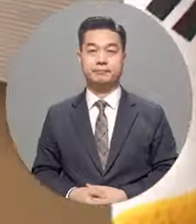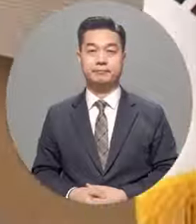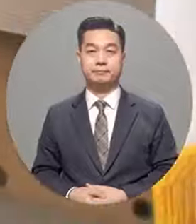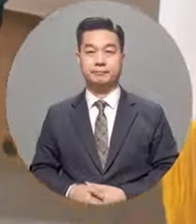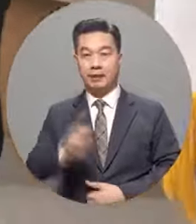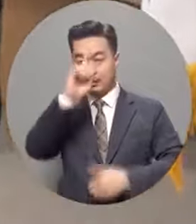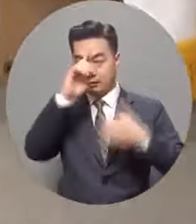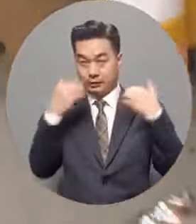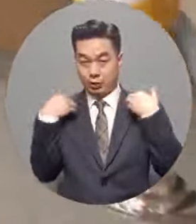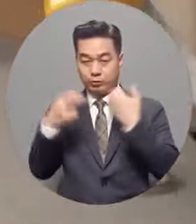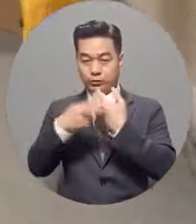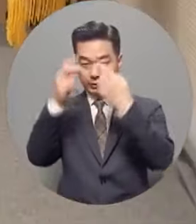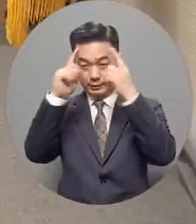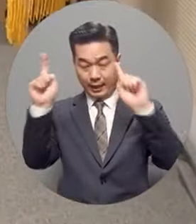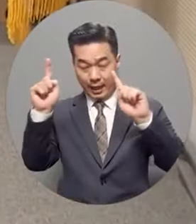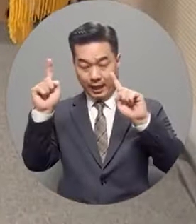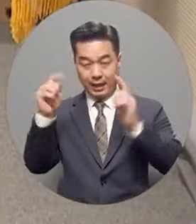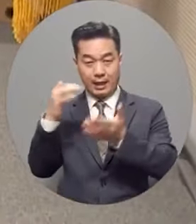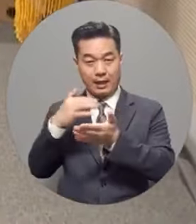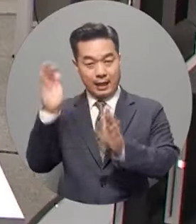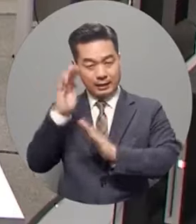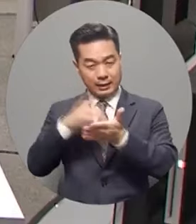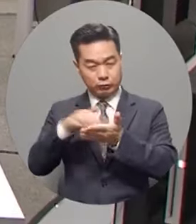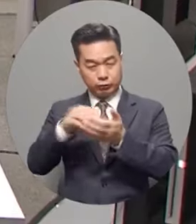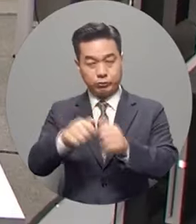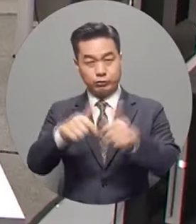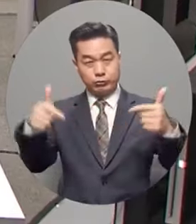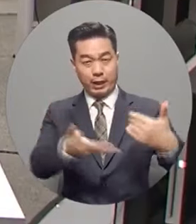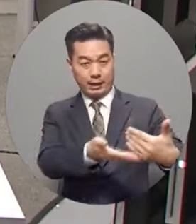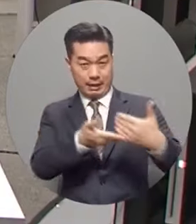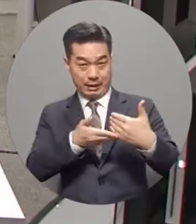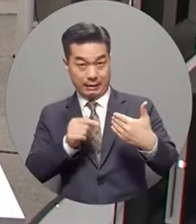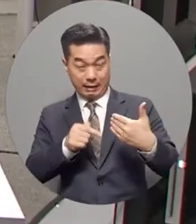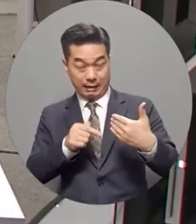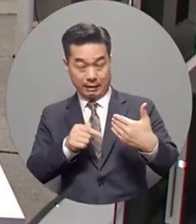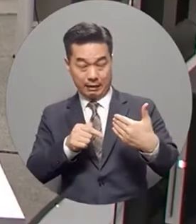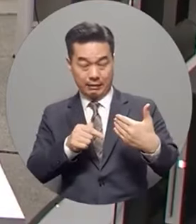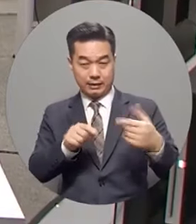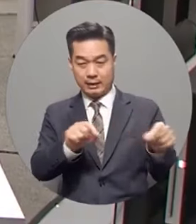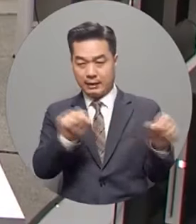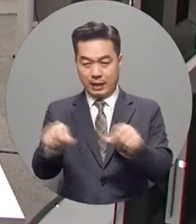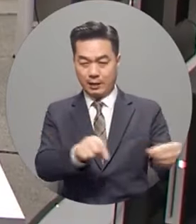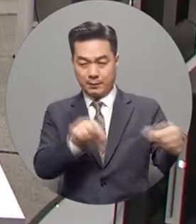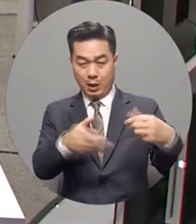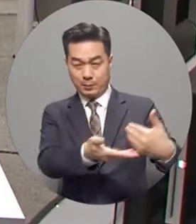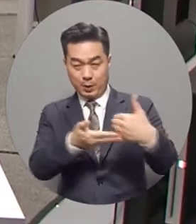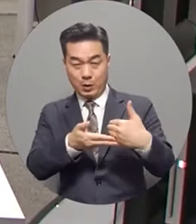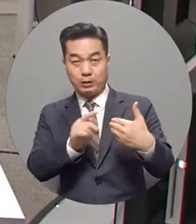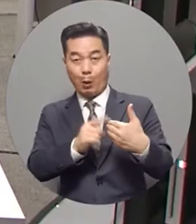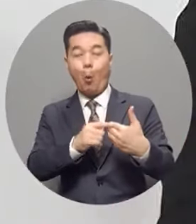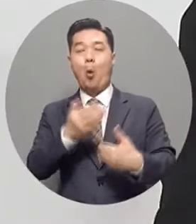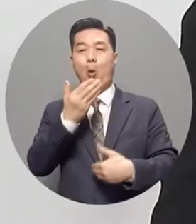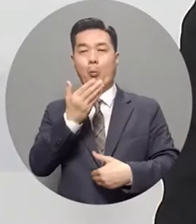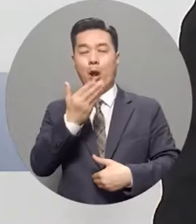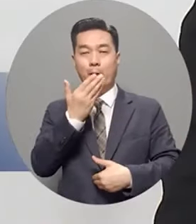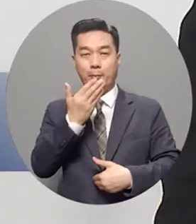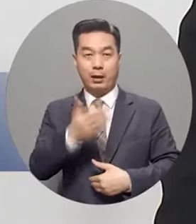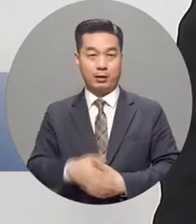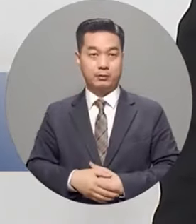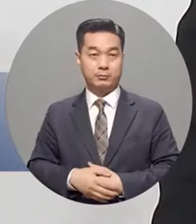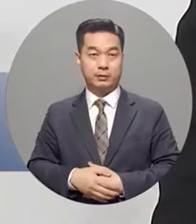정부가 의대 증원을 1년 뒤로 미루자는 유예안에 대해 가능성을 열어두는 발언을 내놨습니다.